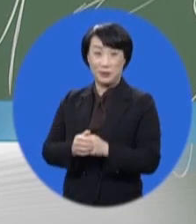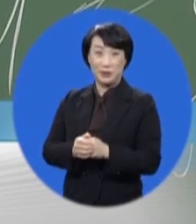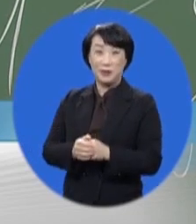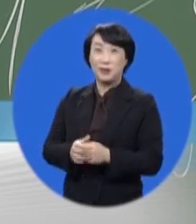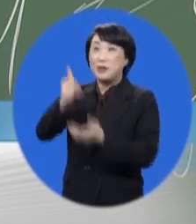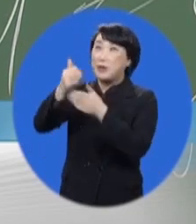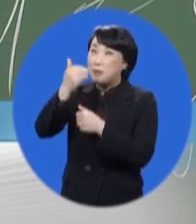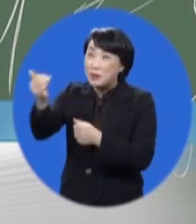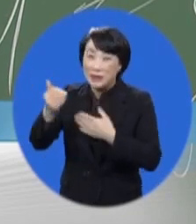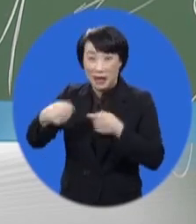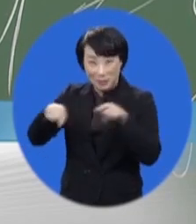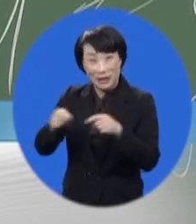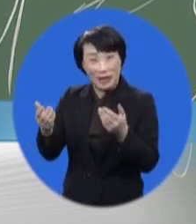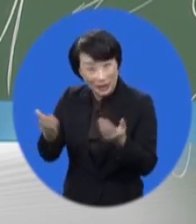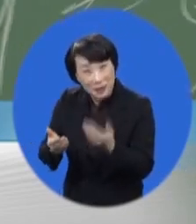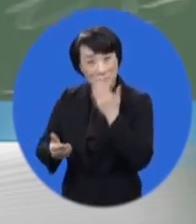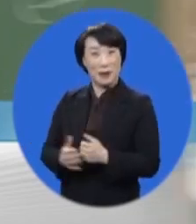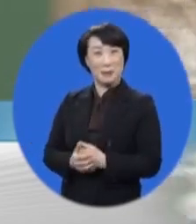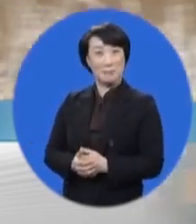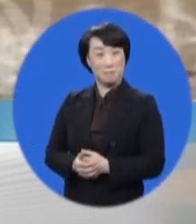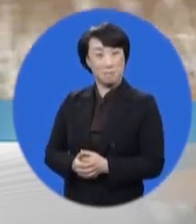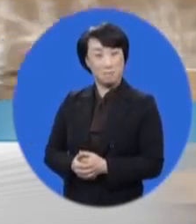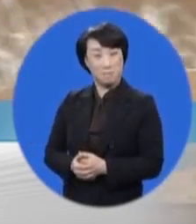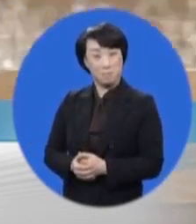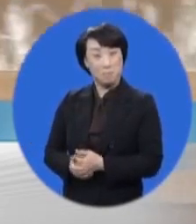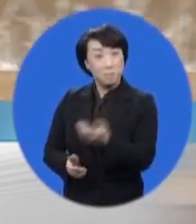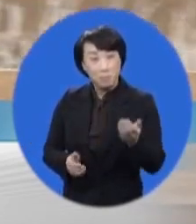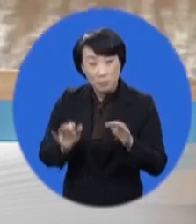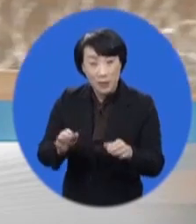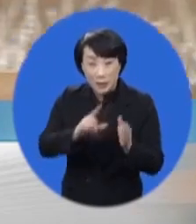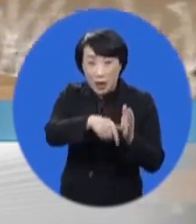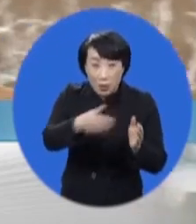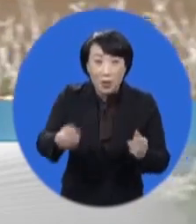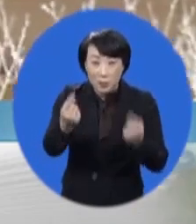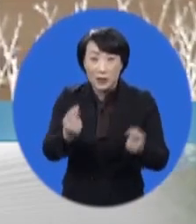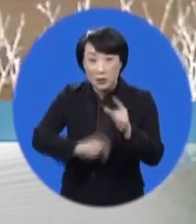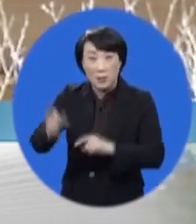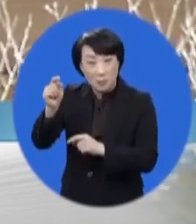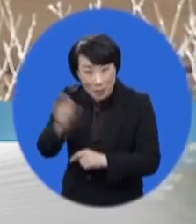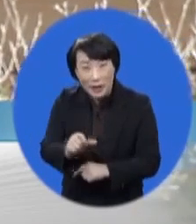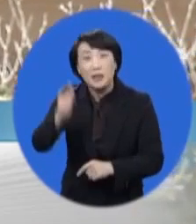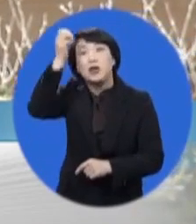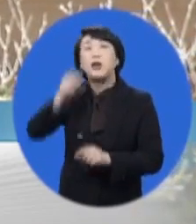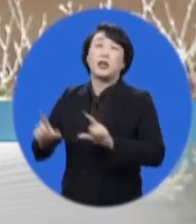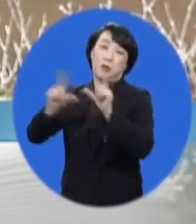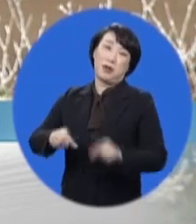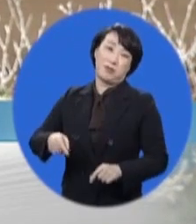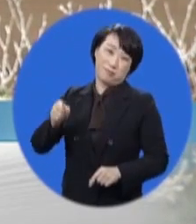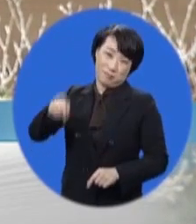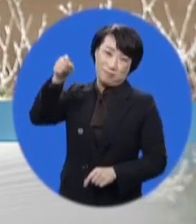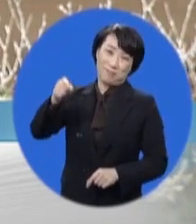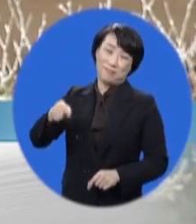오늘이라도 주님은 나와 함께 일하실 수 있다고 할 때 우리는 세월보다 빠른 영적 생활